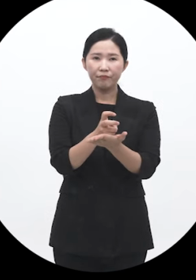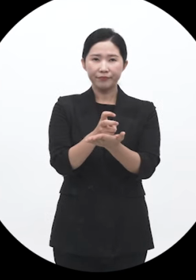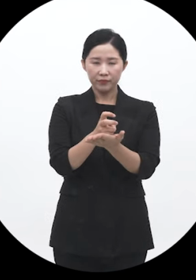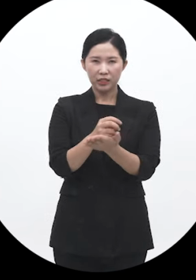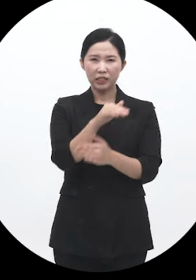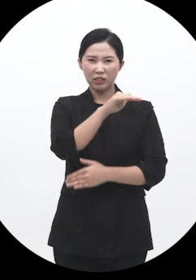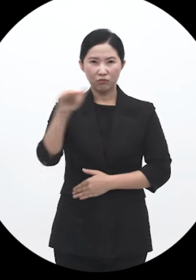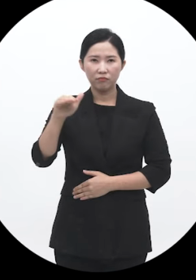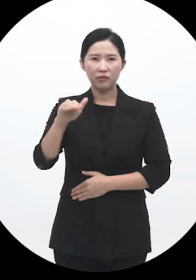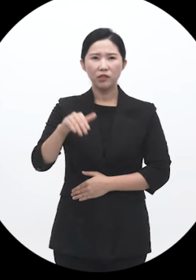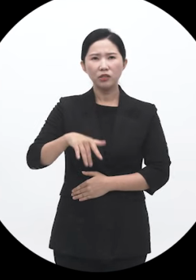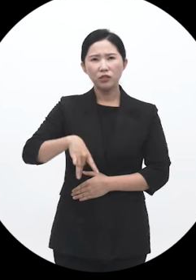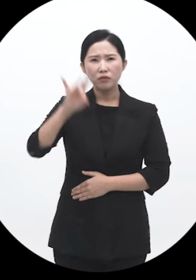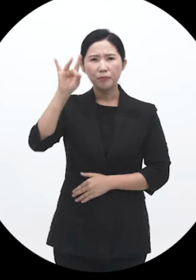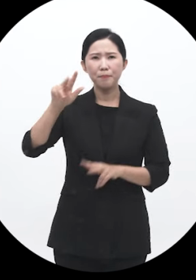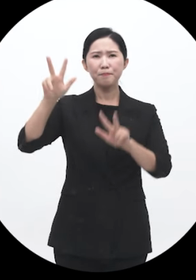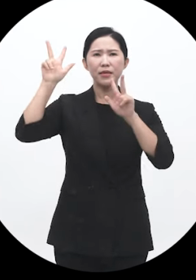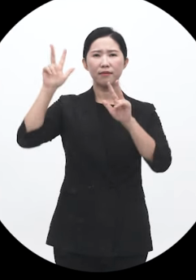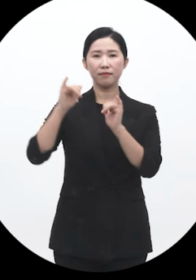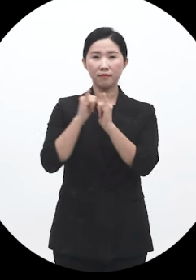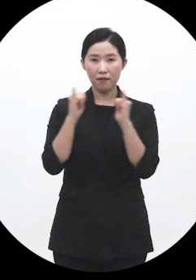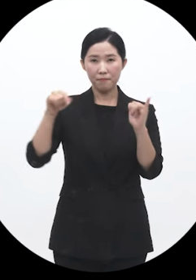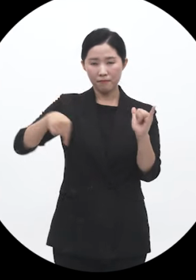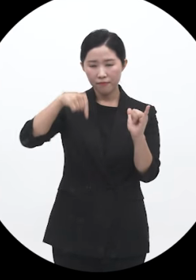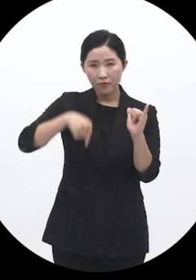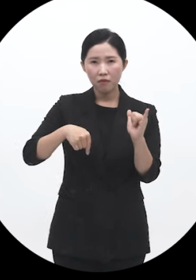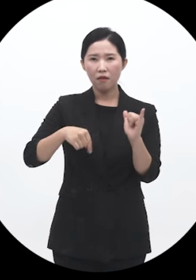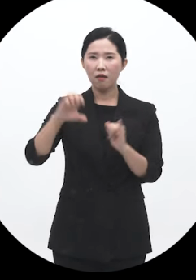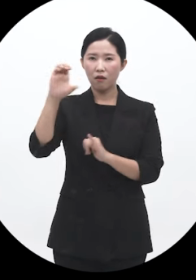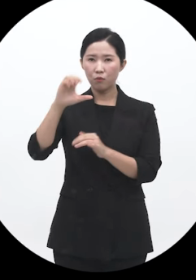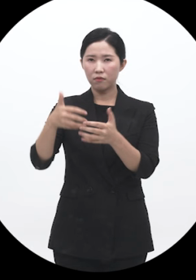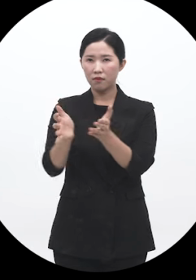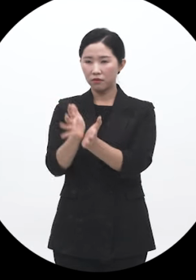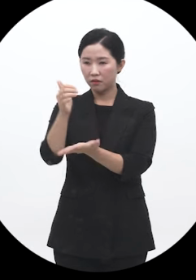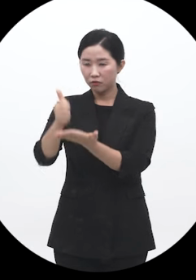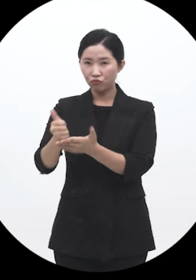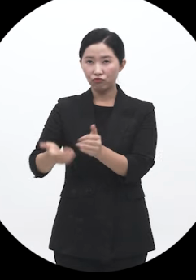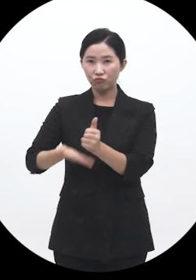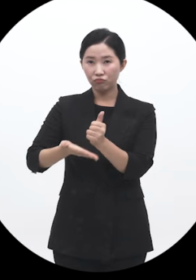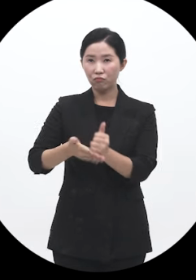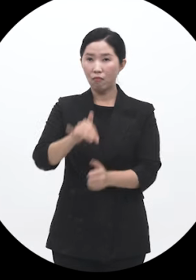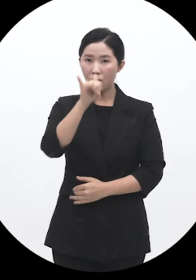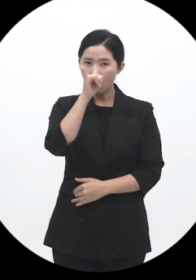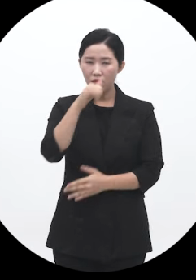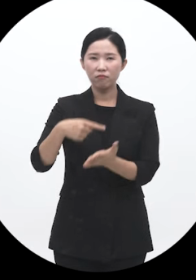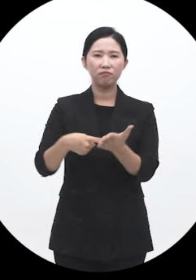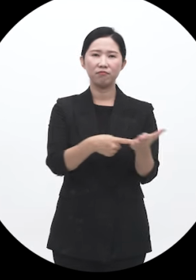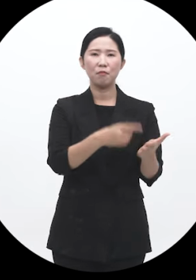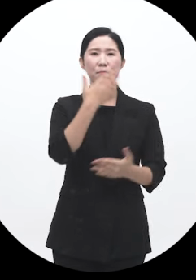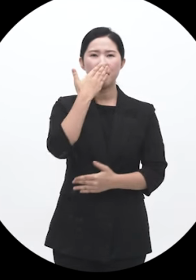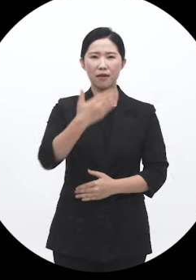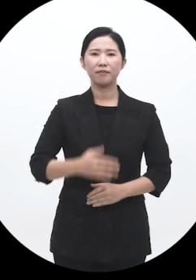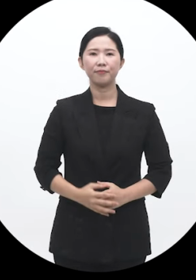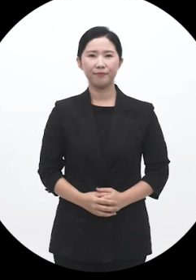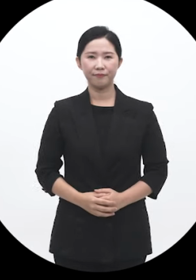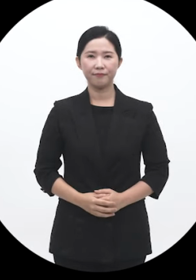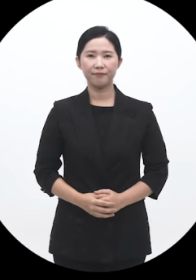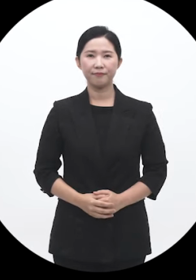서원자 이상의 수도자 중에서 소속 수도의 장상의 추천을 받은 자도 지원 자격에